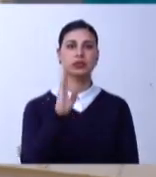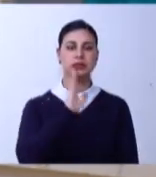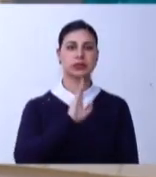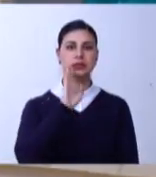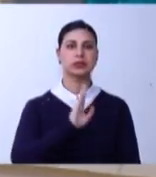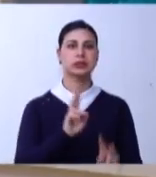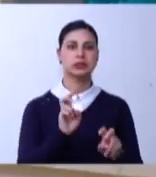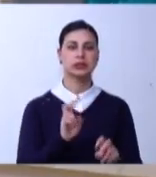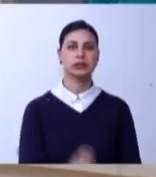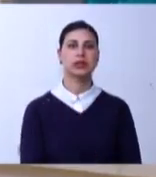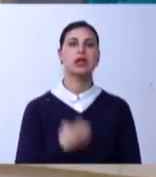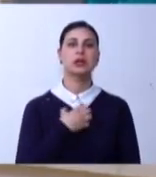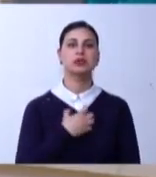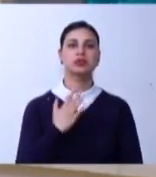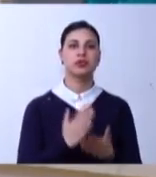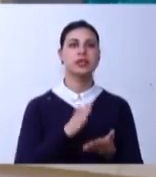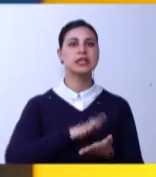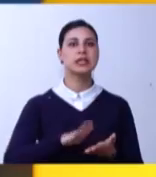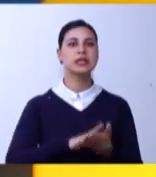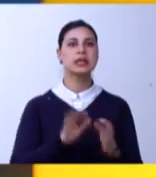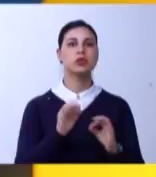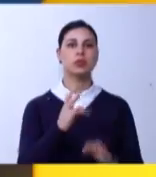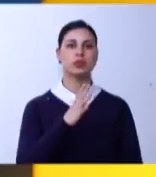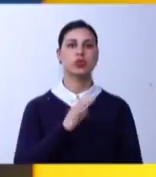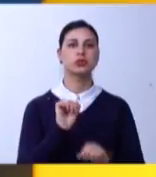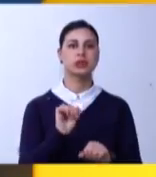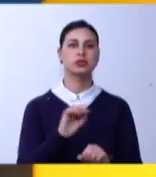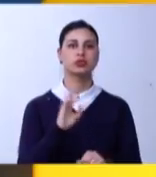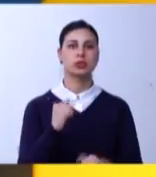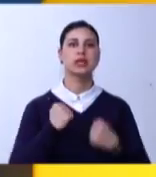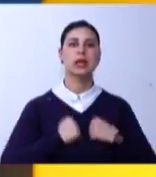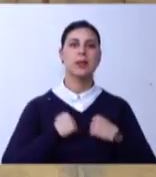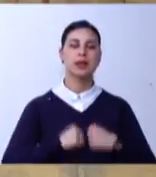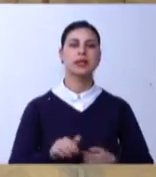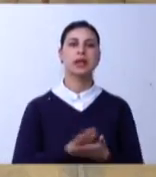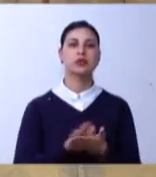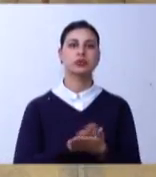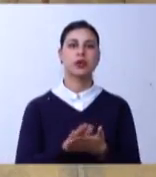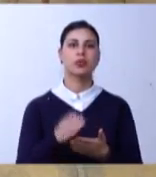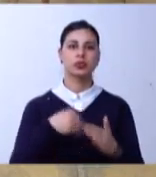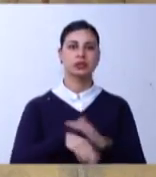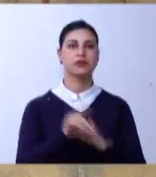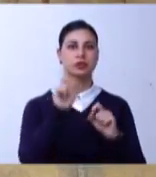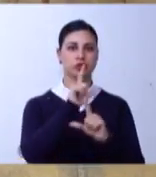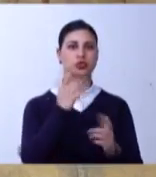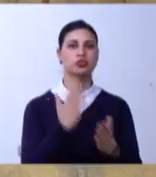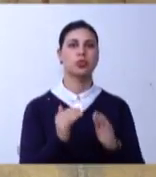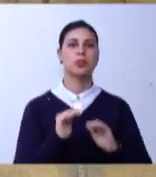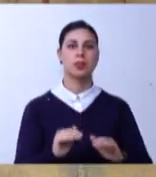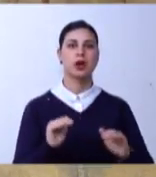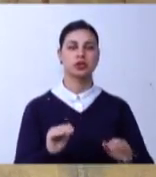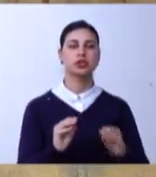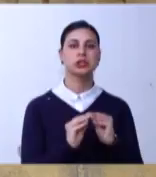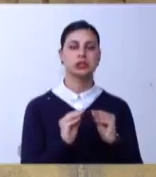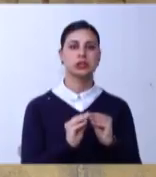დილით მნიშვნელოვანია ჰიგიენის ნორმები იყოს დაცული, დაბანილი, გასუფთავებული წავიდეს ბავშვი სკოლაში თუ ბაღში,